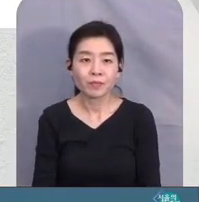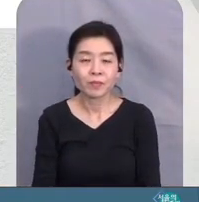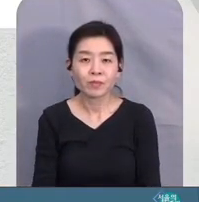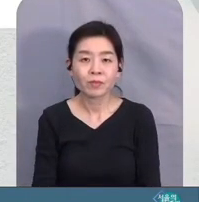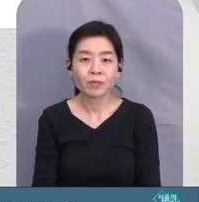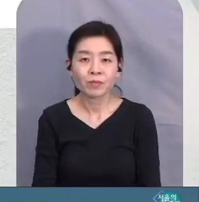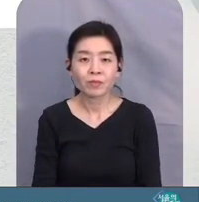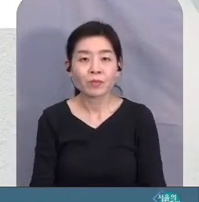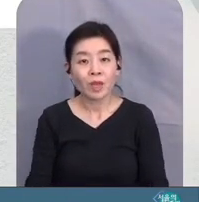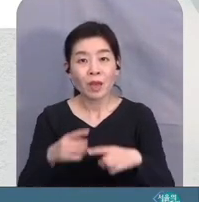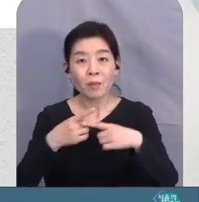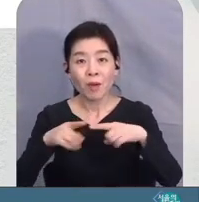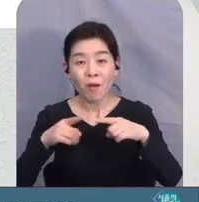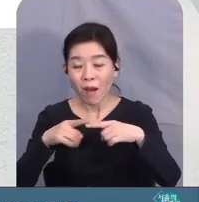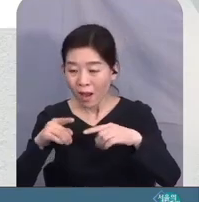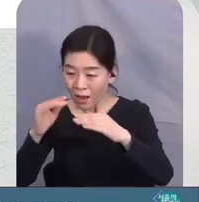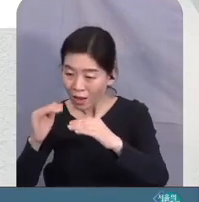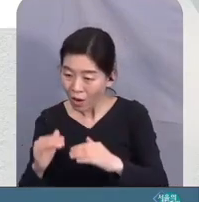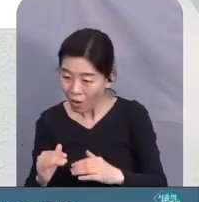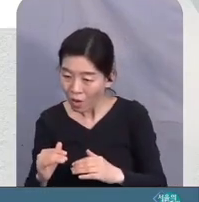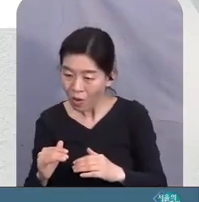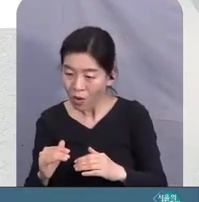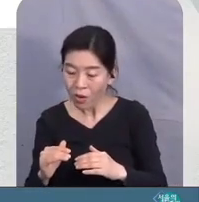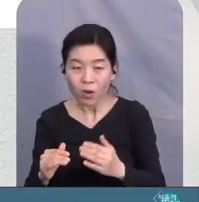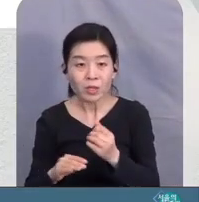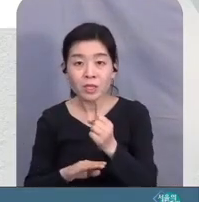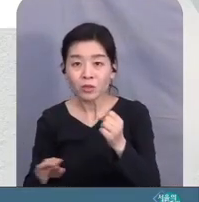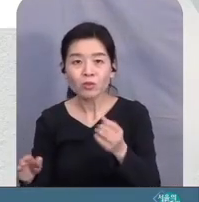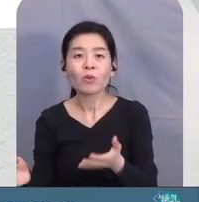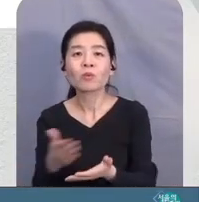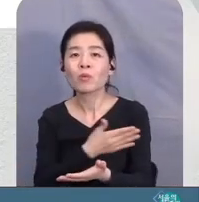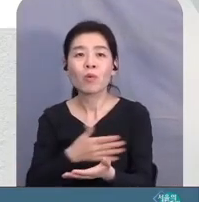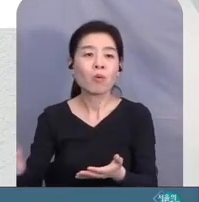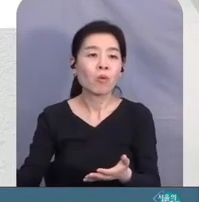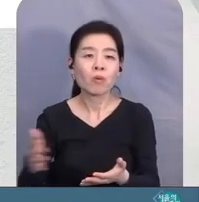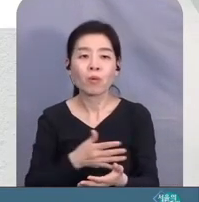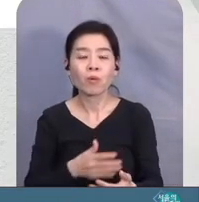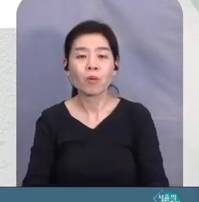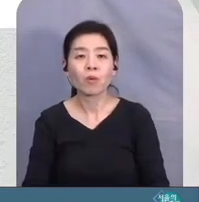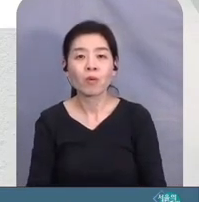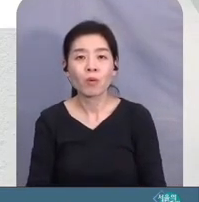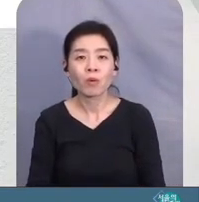그러니 평가 내용이 있습니까? 없어요.